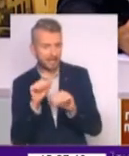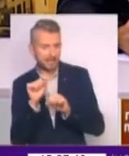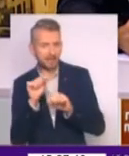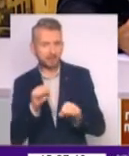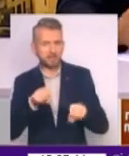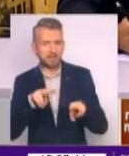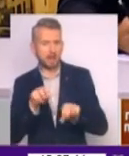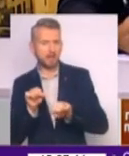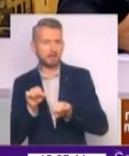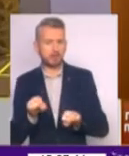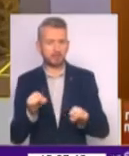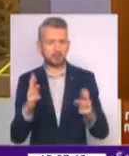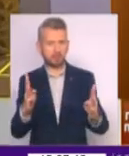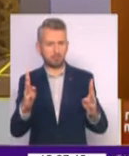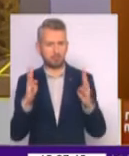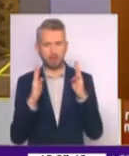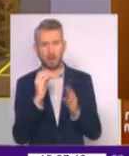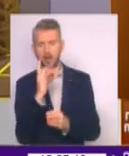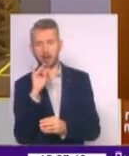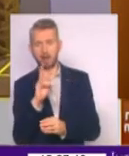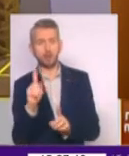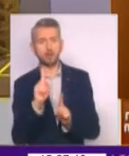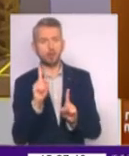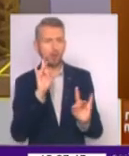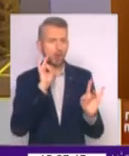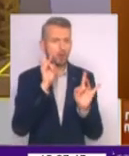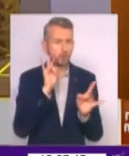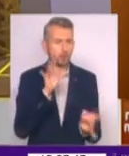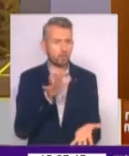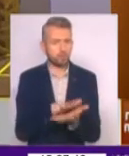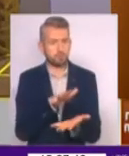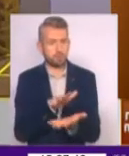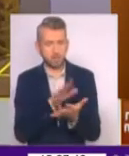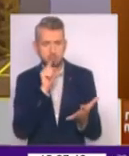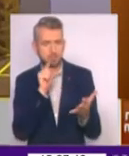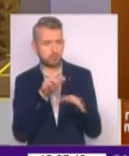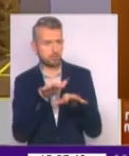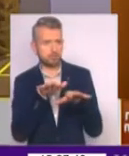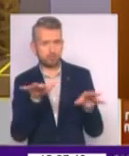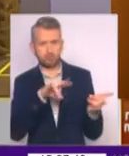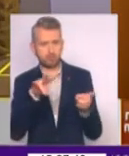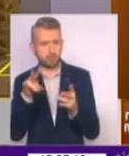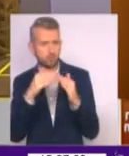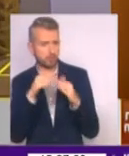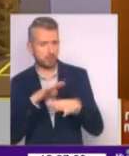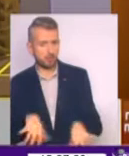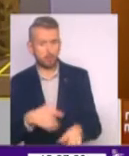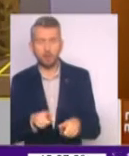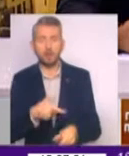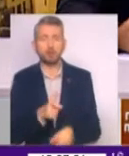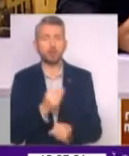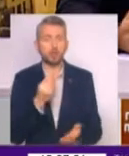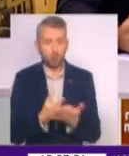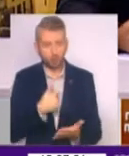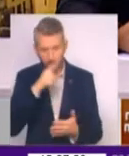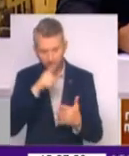закрити. Так, щоб шум і пил не потрапляли на будинки. На житлові. От. Це надзвичайно дорого. Я впевнений,